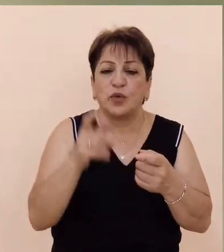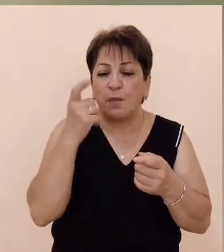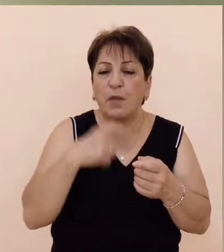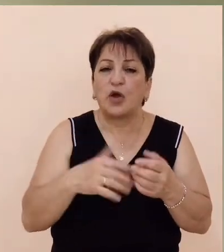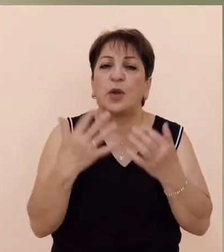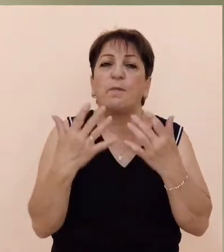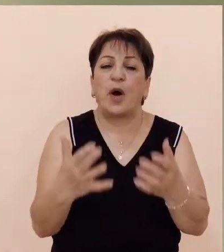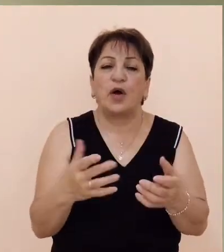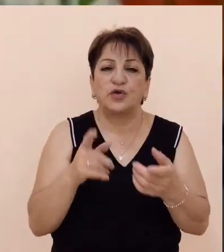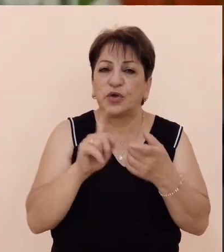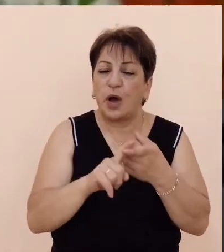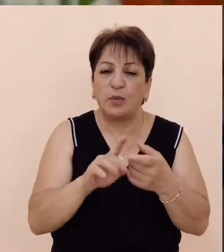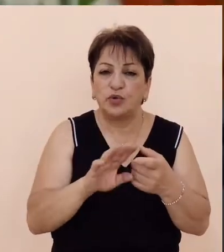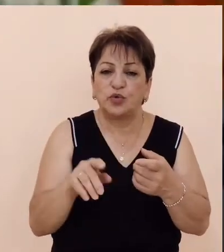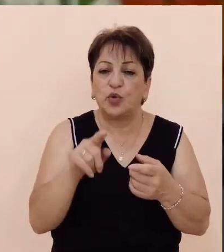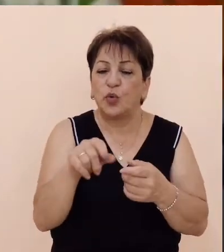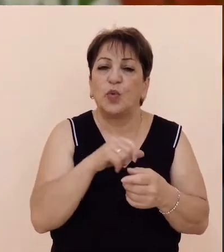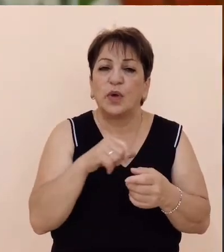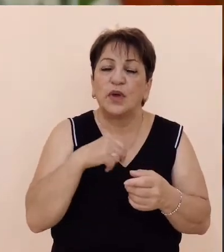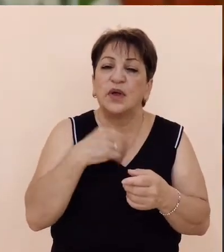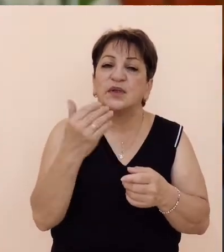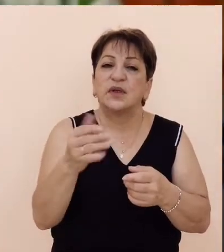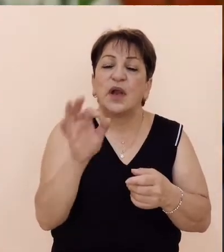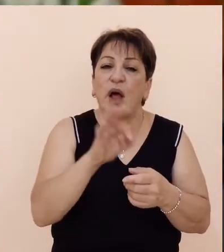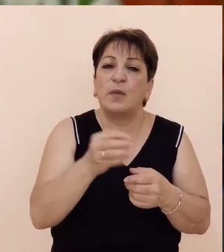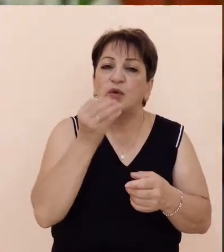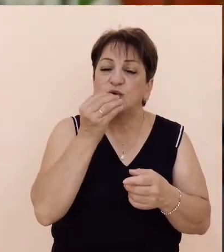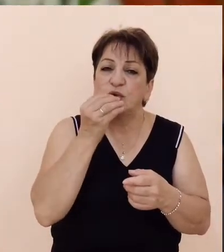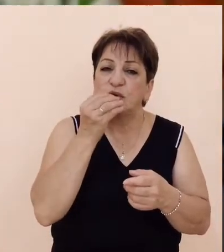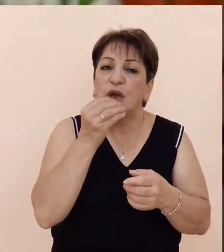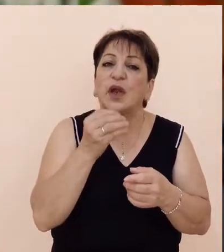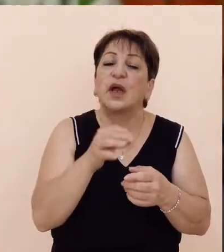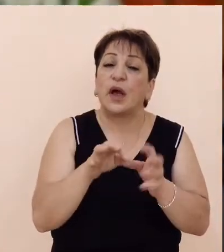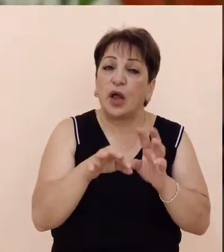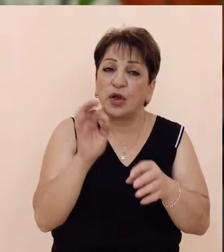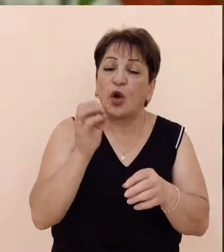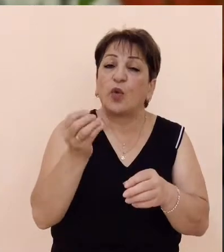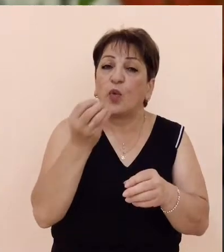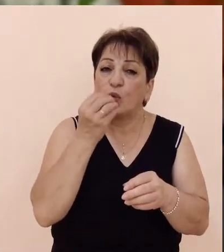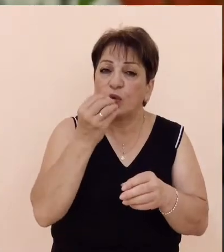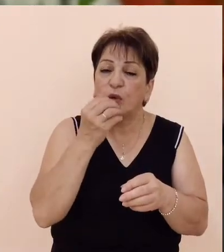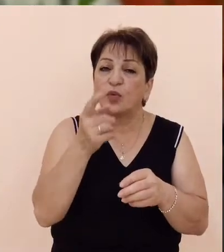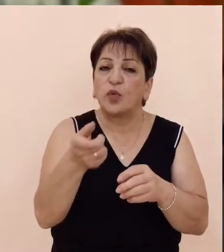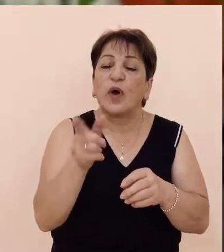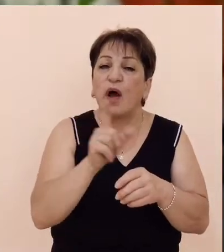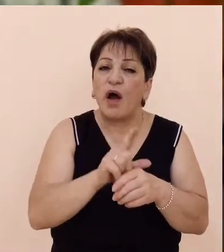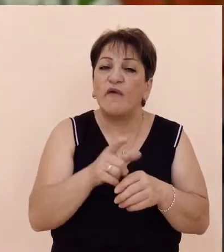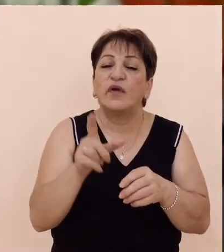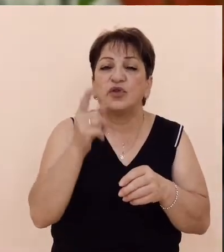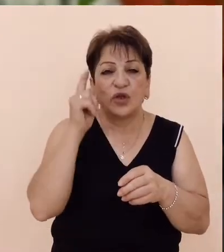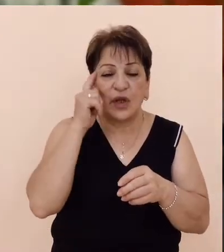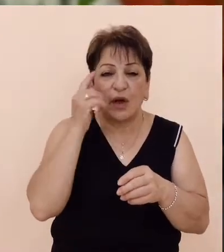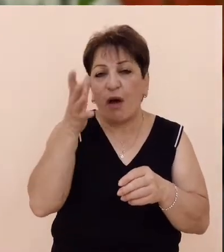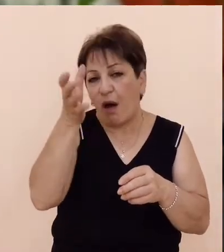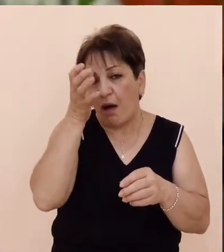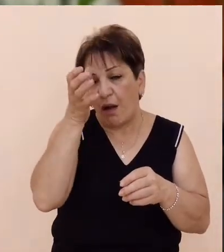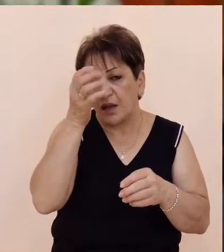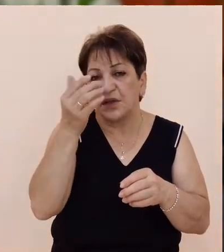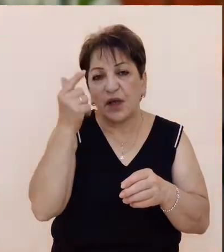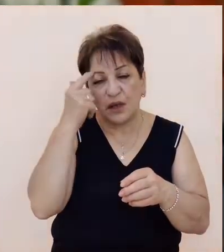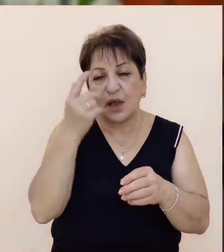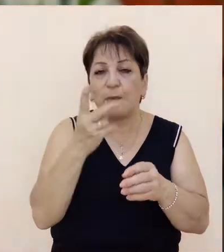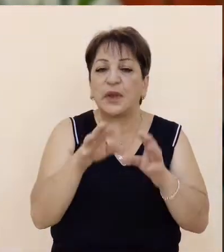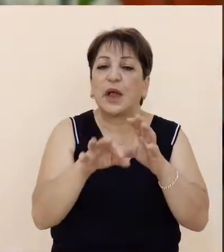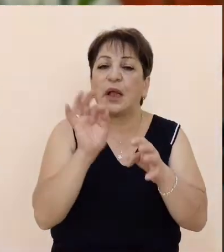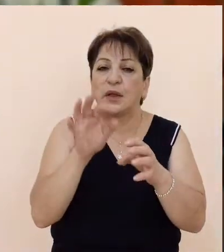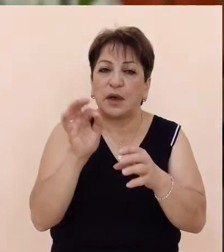իսկական պահանջների հետ։ Ընտրելով ձեր համար սննդամթերք, սիրելի հղիներ, ուղղորդվեք ավելի շատ ձեր խելամտությամբ և գիտելիքներով,